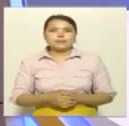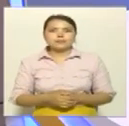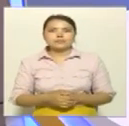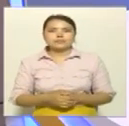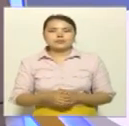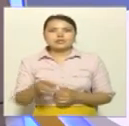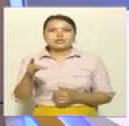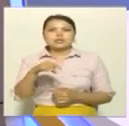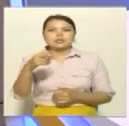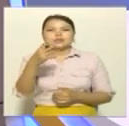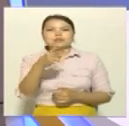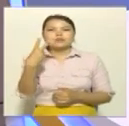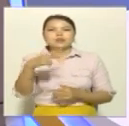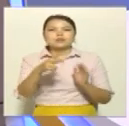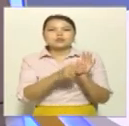В регионе